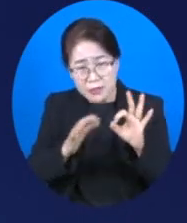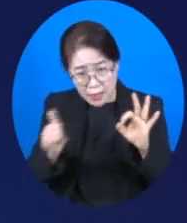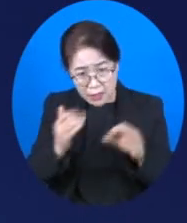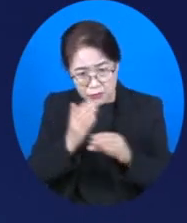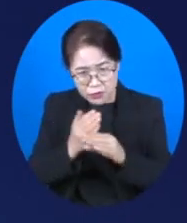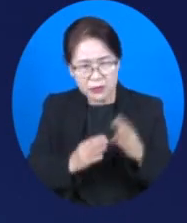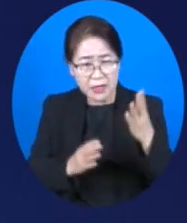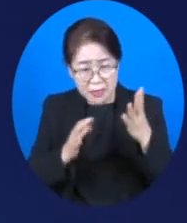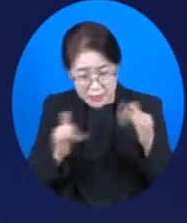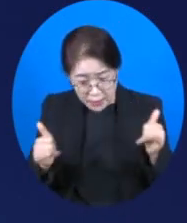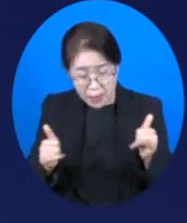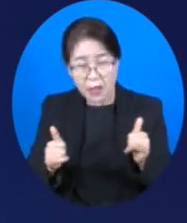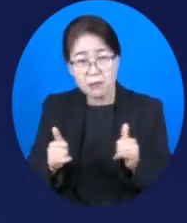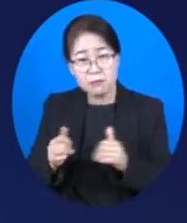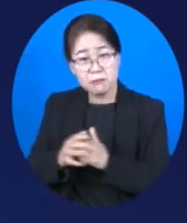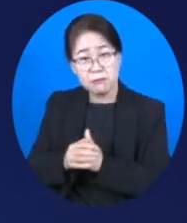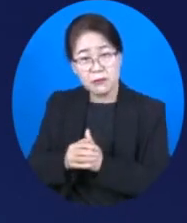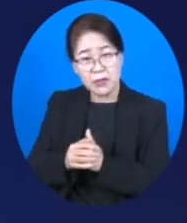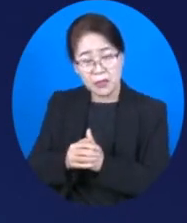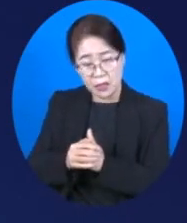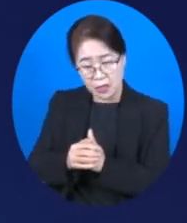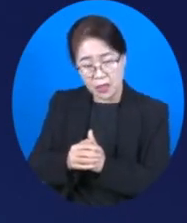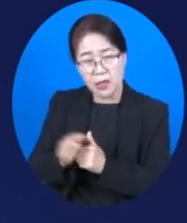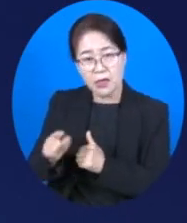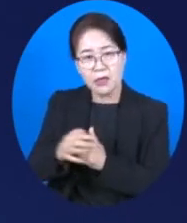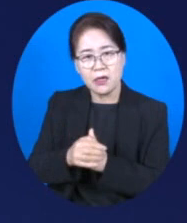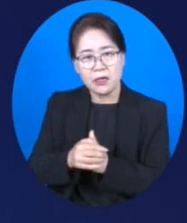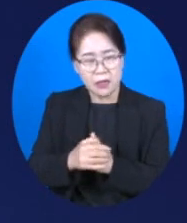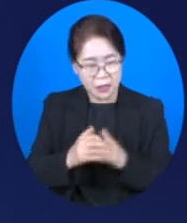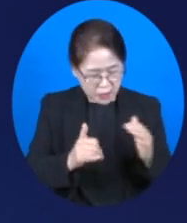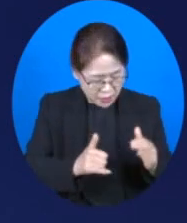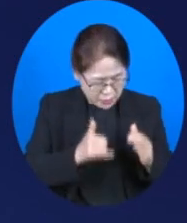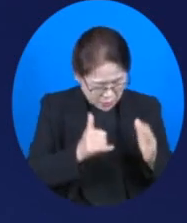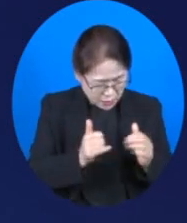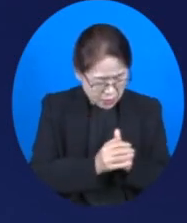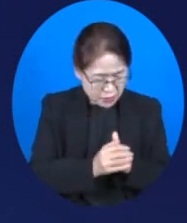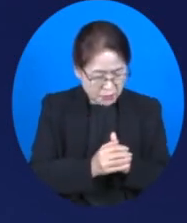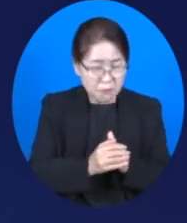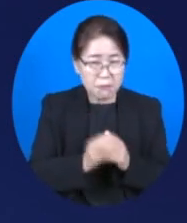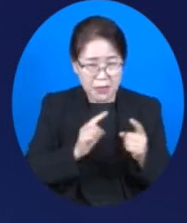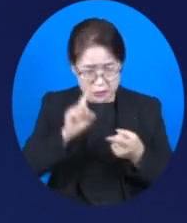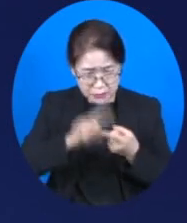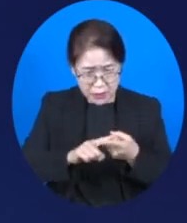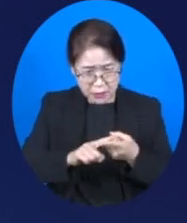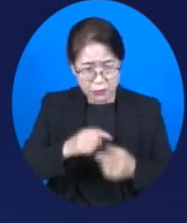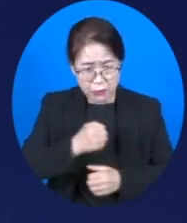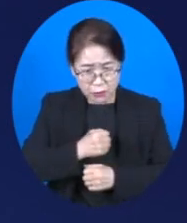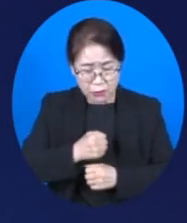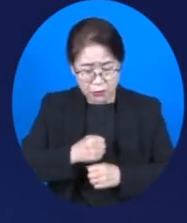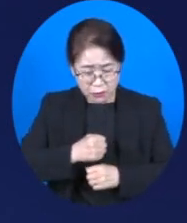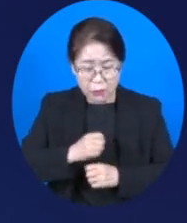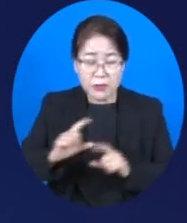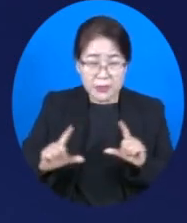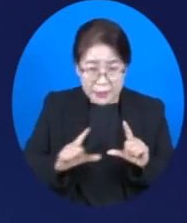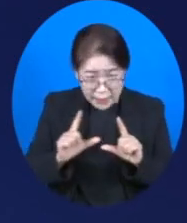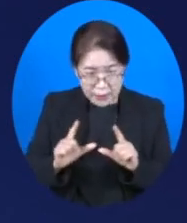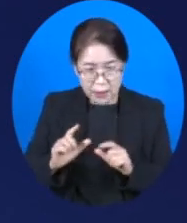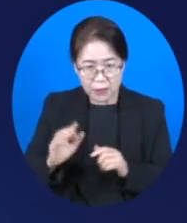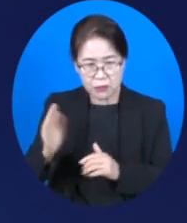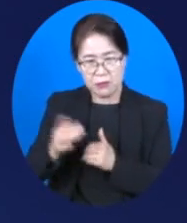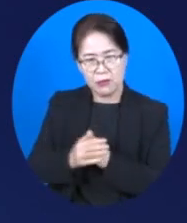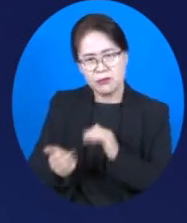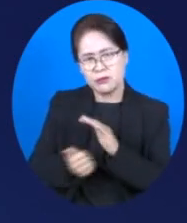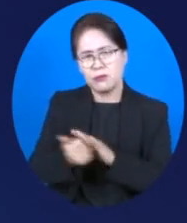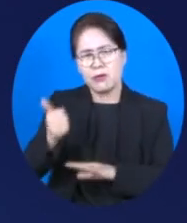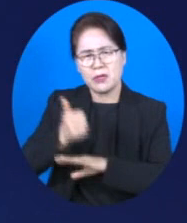말씀대로 살면 이 세상에서 성공할 수 없다라고 하는 인식을 가지고 있다는 겁니다. 또 성경 말씀을